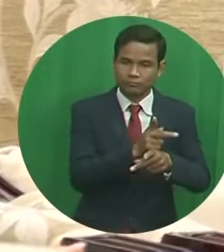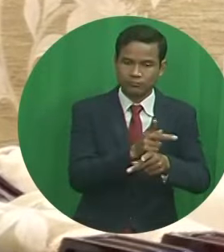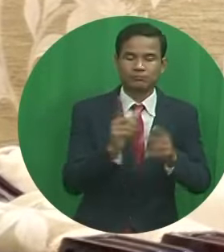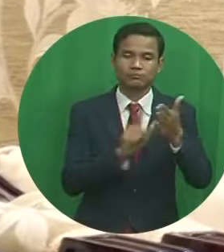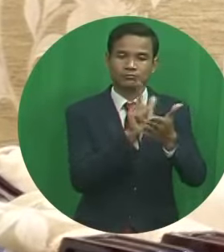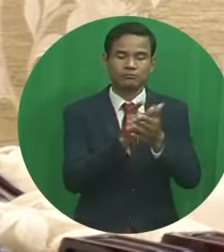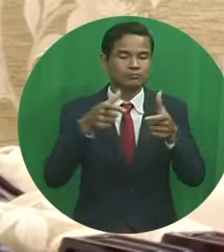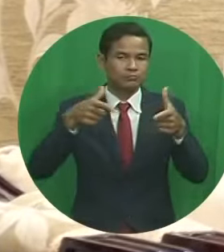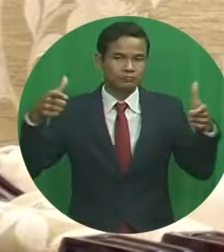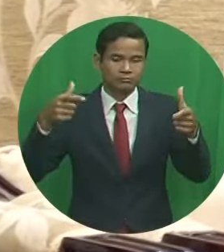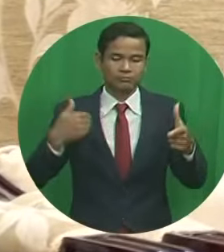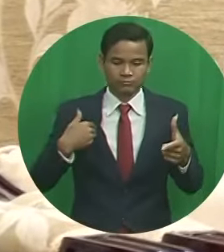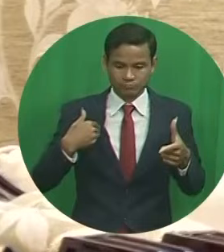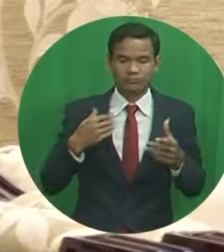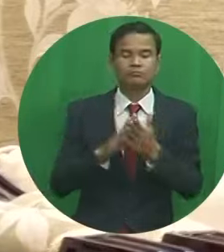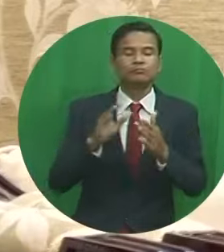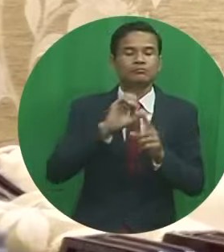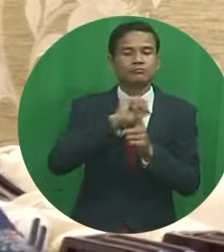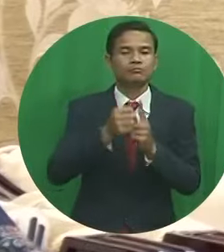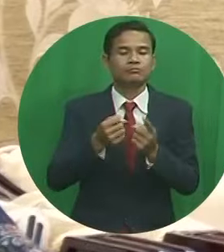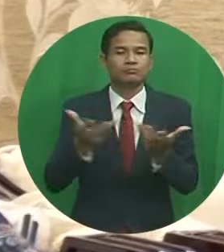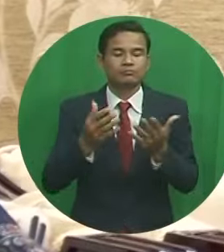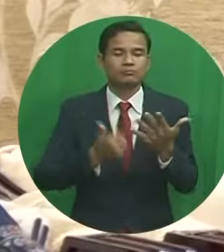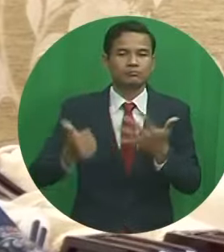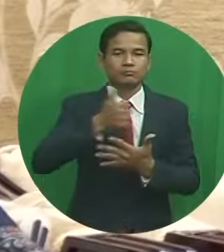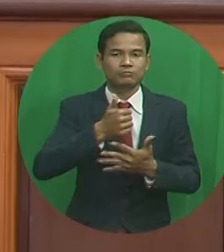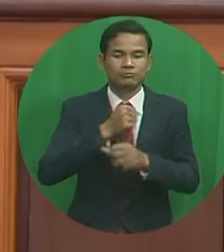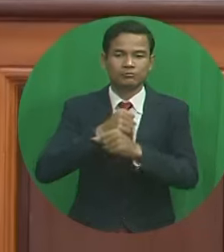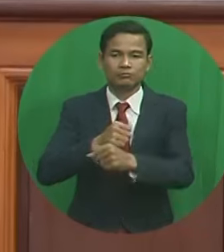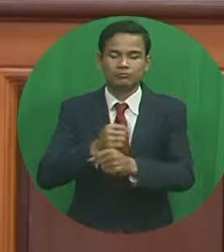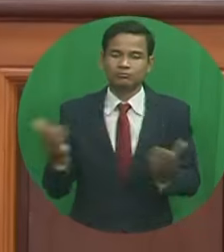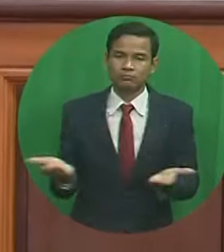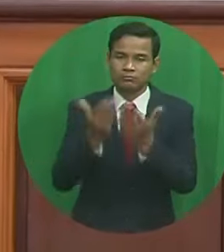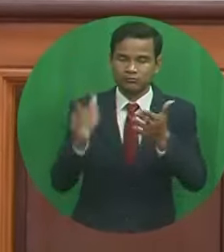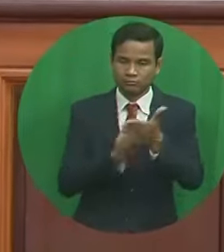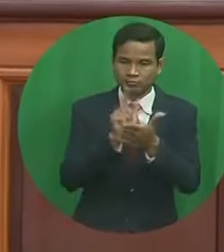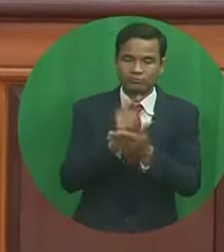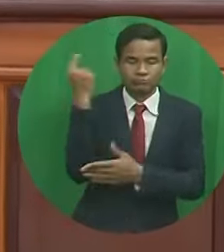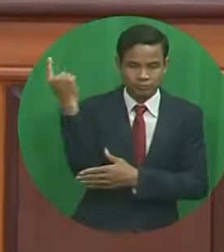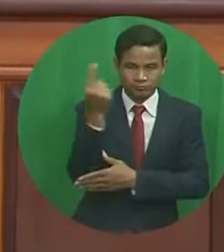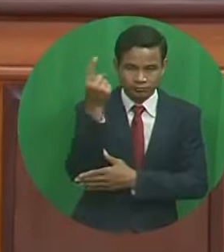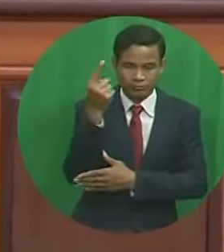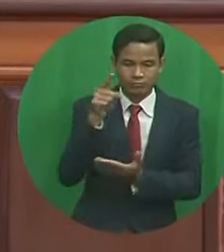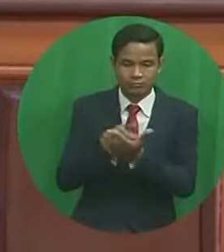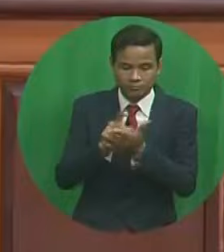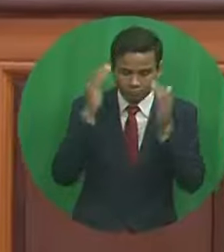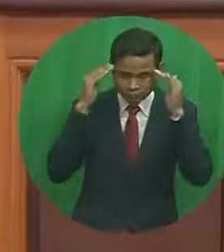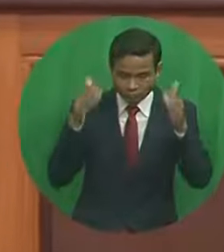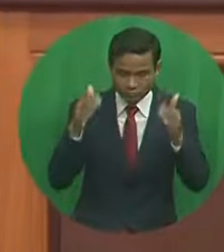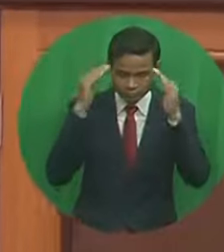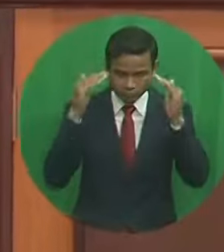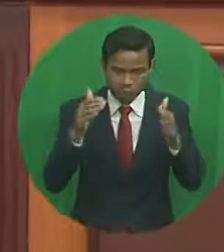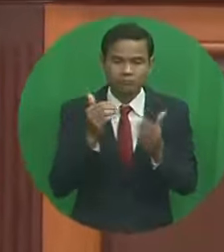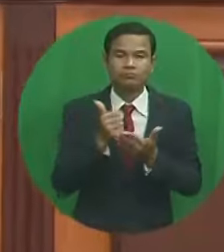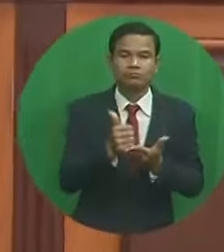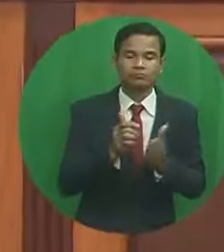ធំទោះក្នុងកលតិសៈណាក៏ដោយត្រូវរក្សាការពារនិងលើកតម្លៃជាតិជានិច្ចត្រូវយកចិត្តទុកដាក់ជួយសម្រប